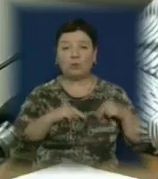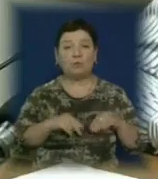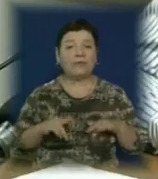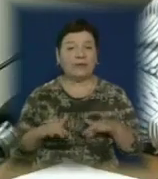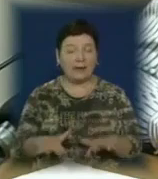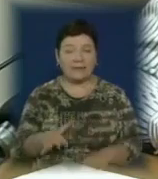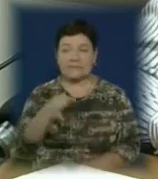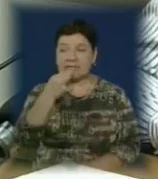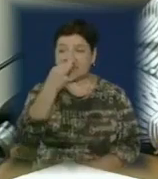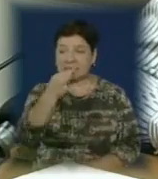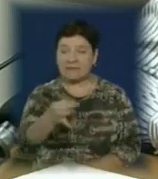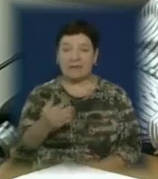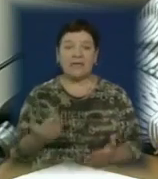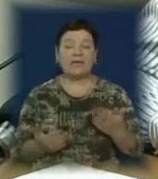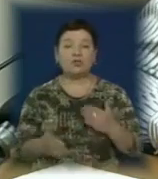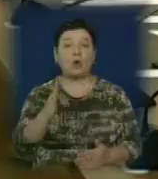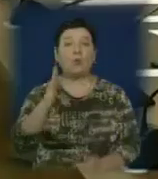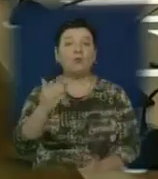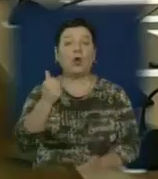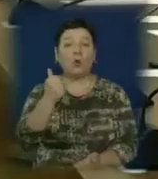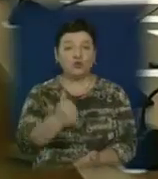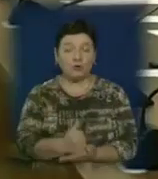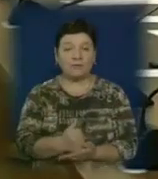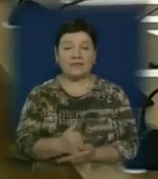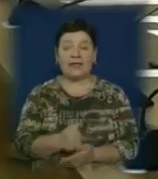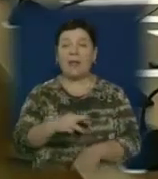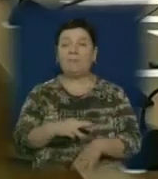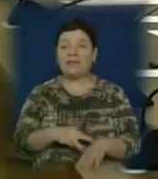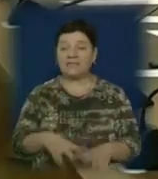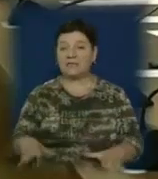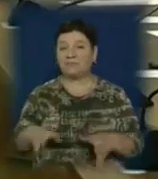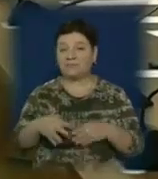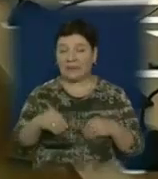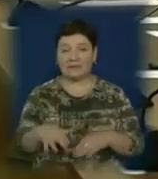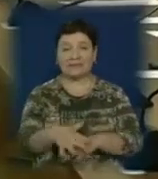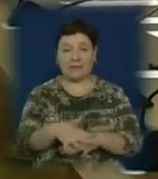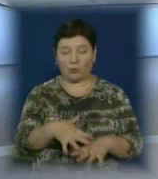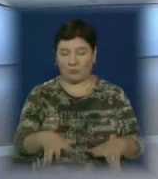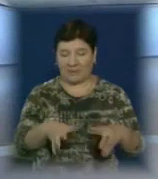та запевнив, у разі, якщо очолюватиме управління МВС, співпрацюватиме із народом.